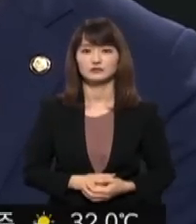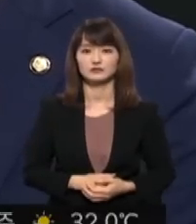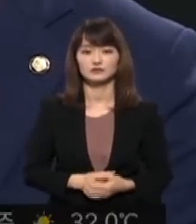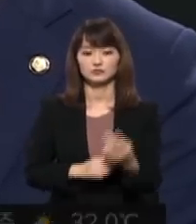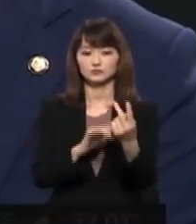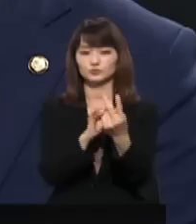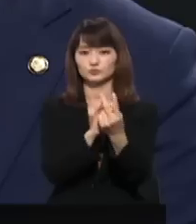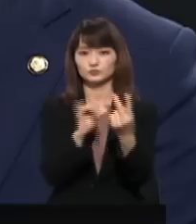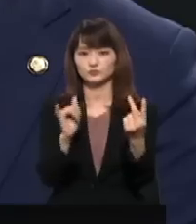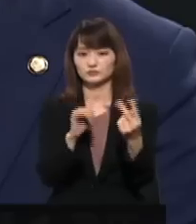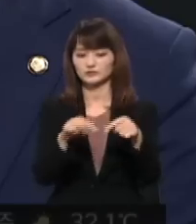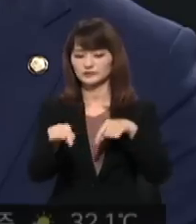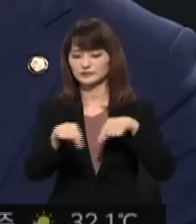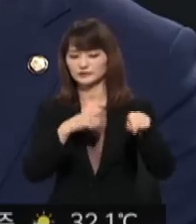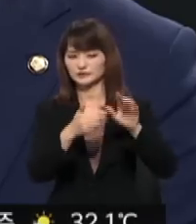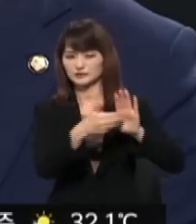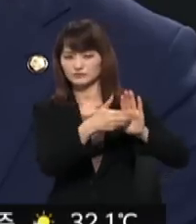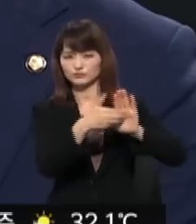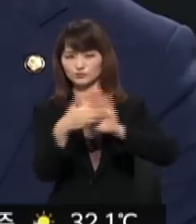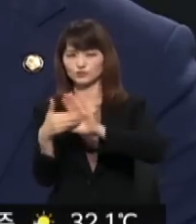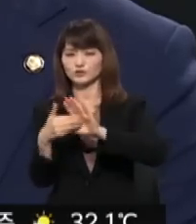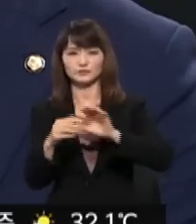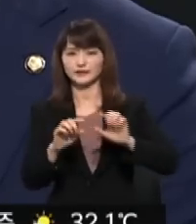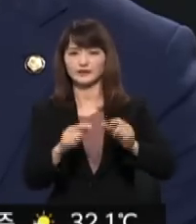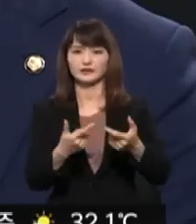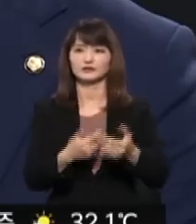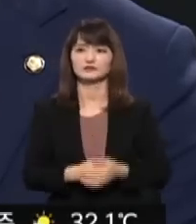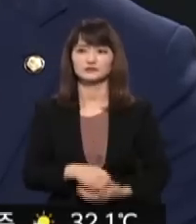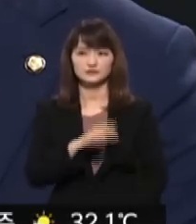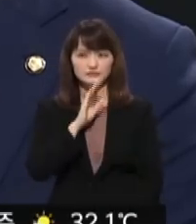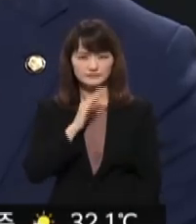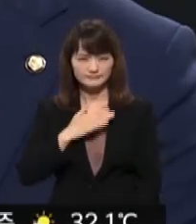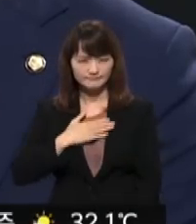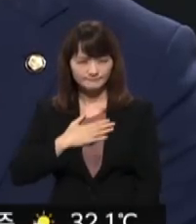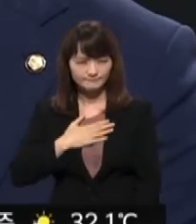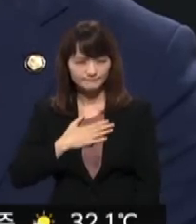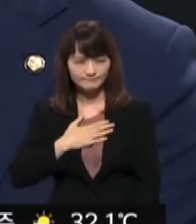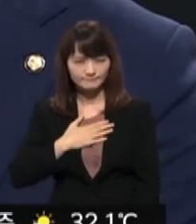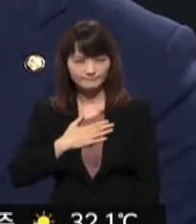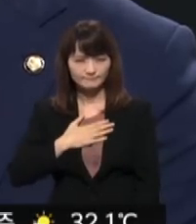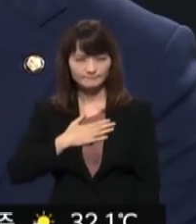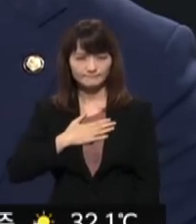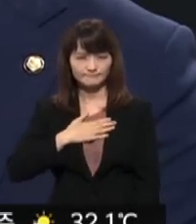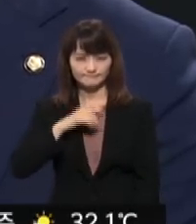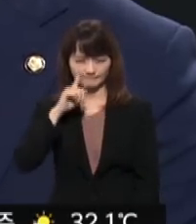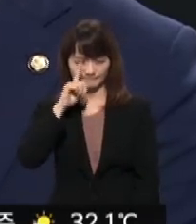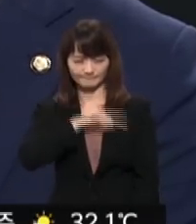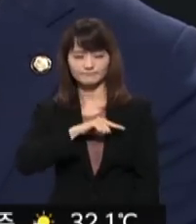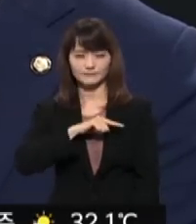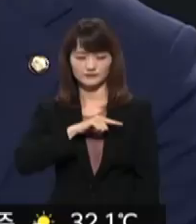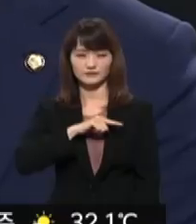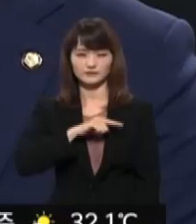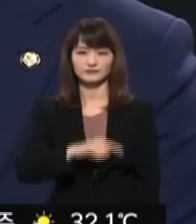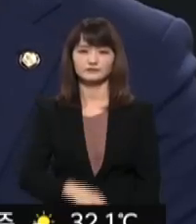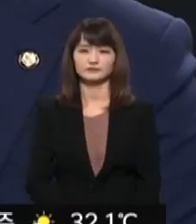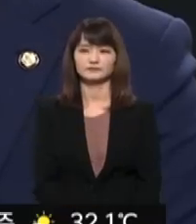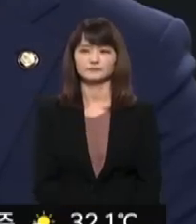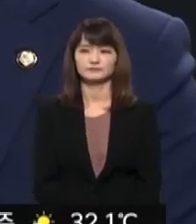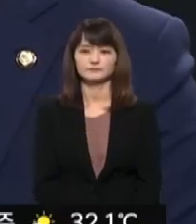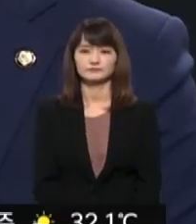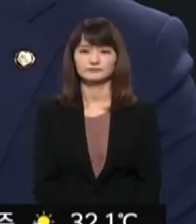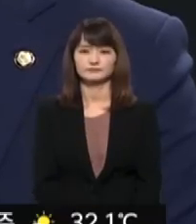어떤 둘 사이에 이런 정치적 블러핑이라고 생각하진 않고 정말로 감정적으로 이게 기분이 상한 거라고 저는 봐요 그러다 보니까